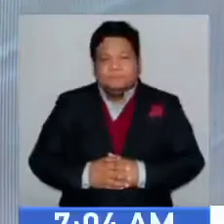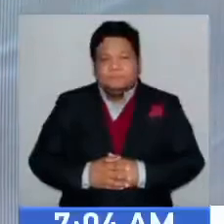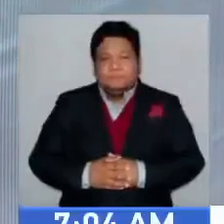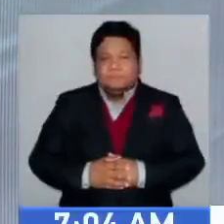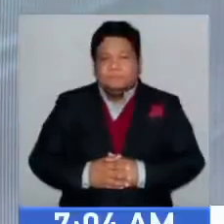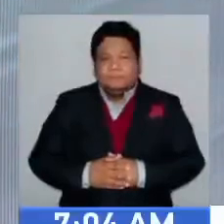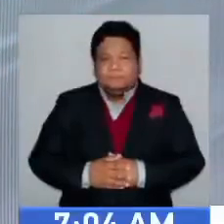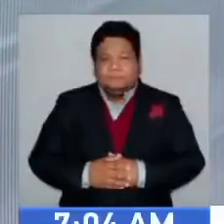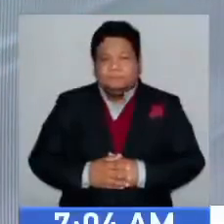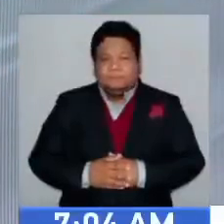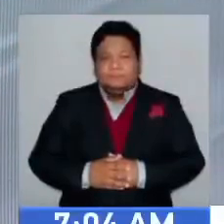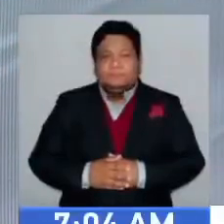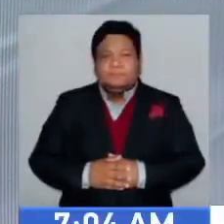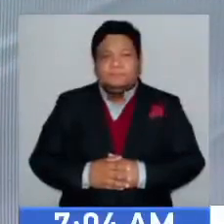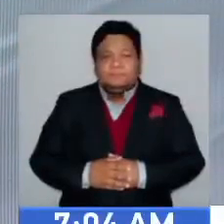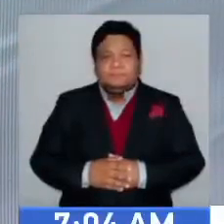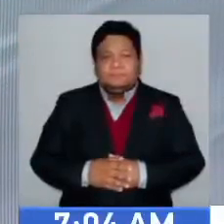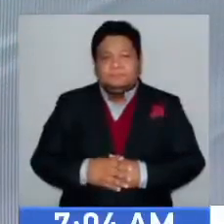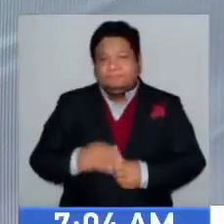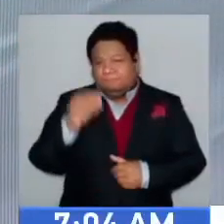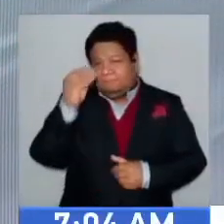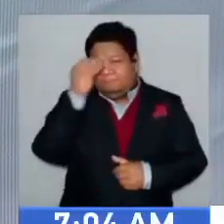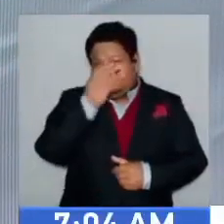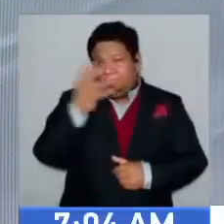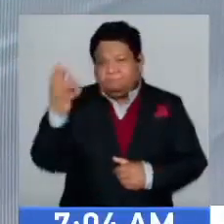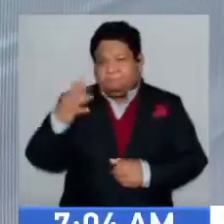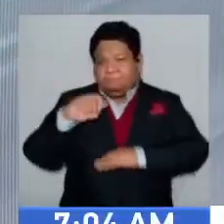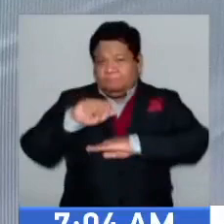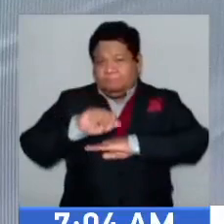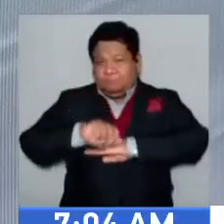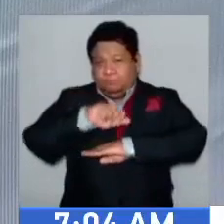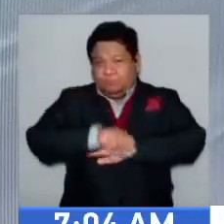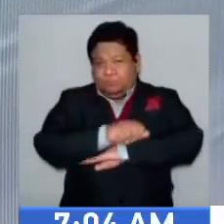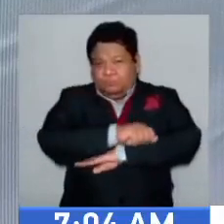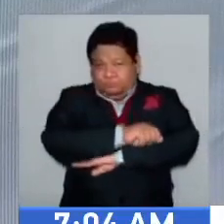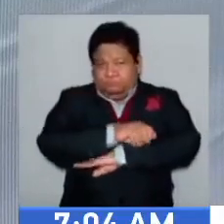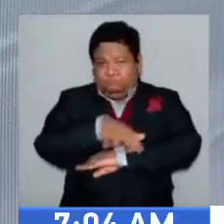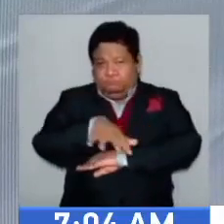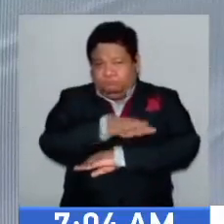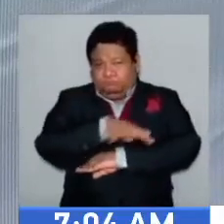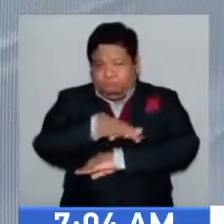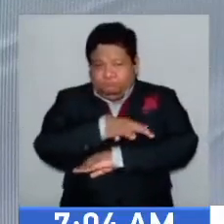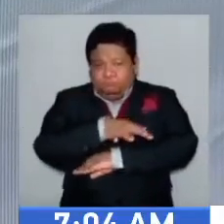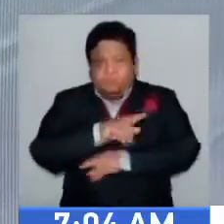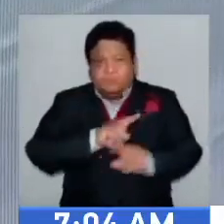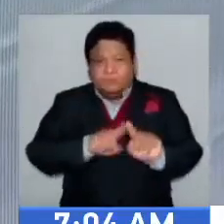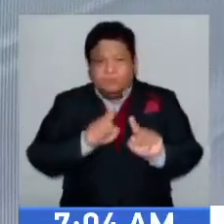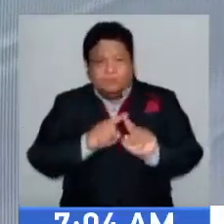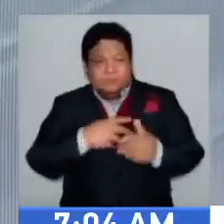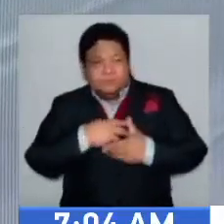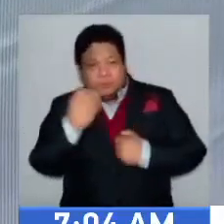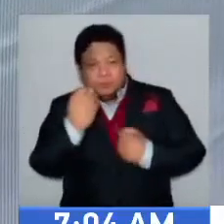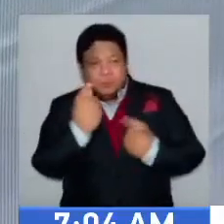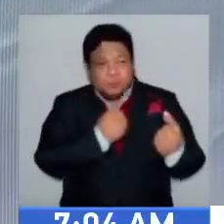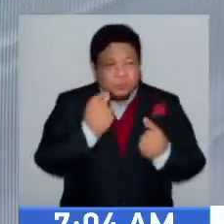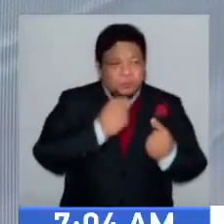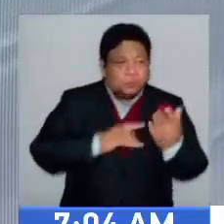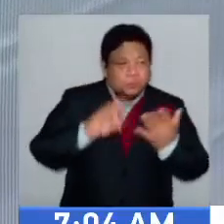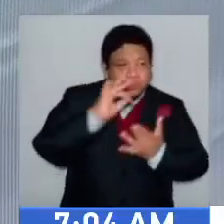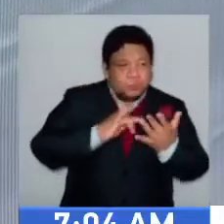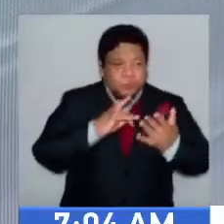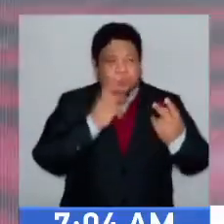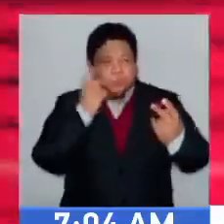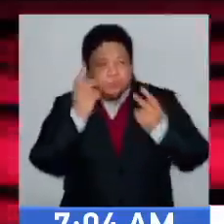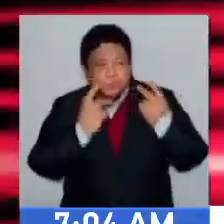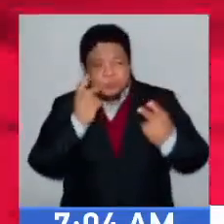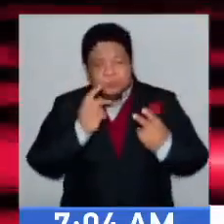muna ang ilang outdoor activities sa Aurora bilang pag-iingat dahil sa bagyong Betty. At para sa update mula sa bayan ng Baler, may unang balita live si Ian